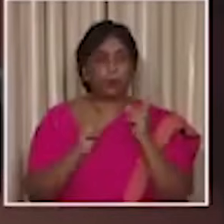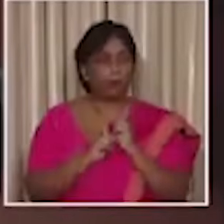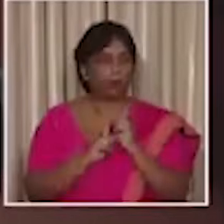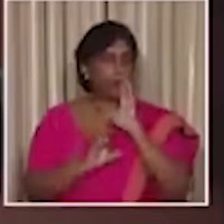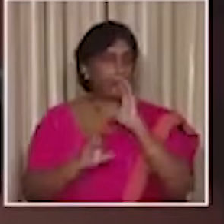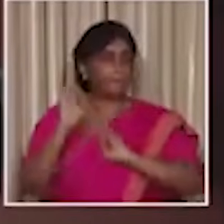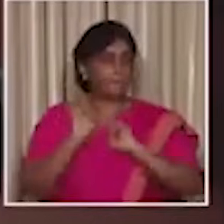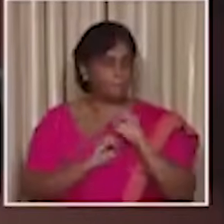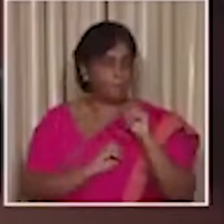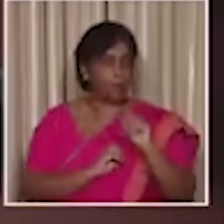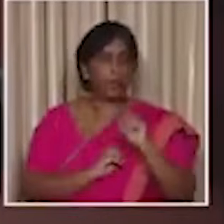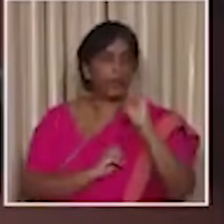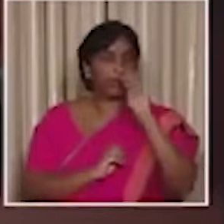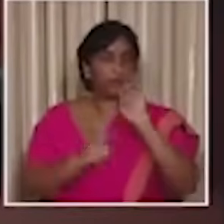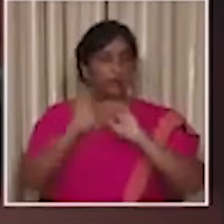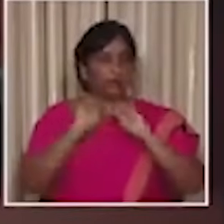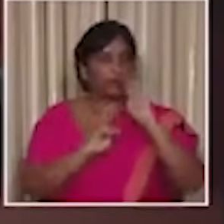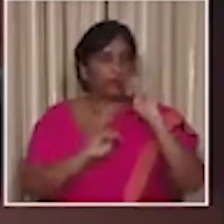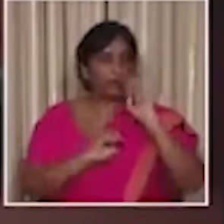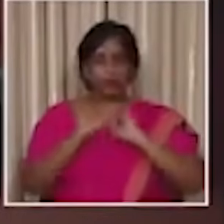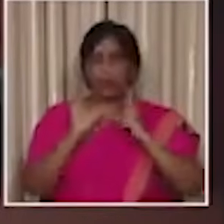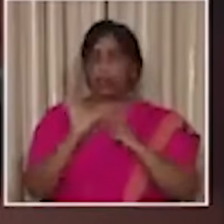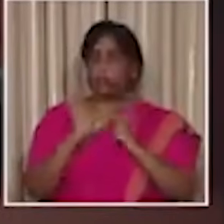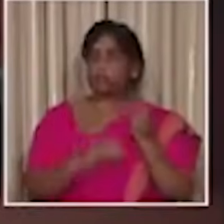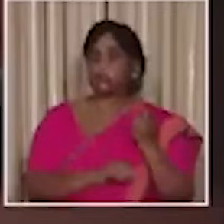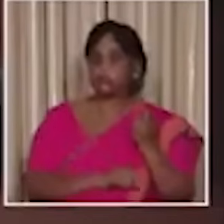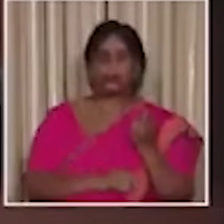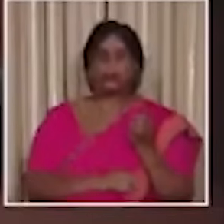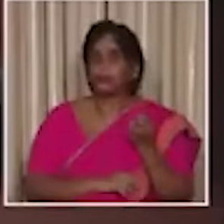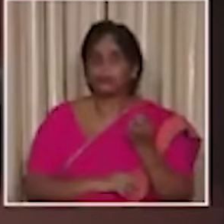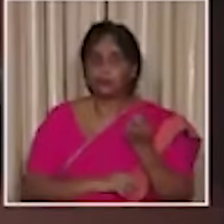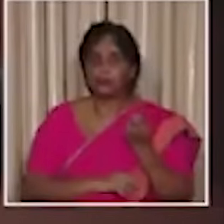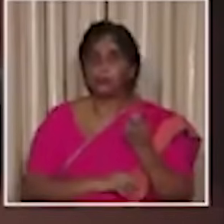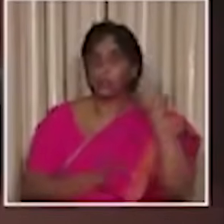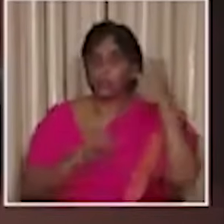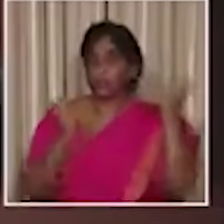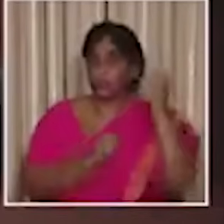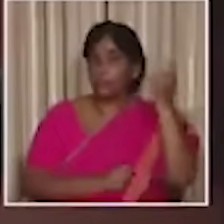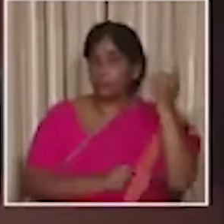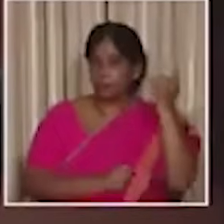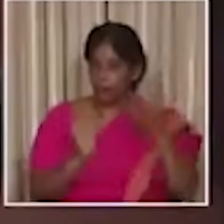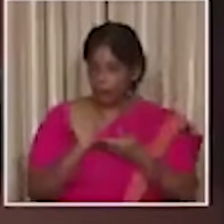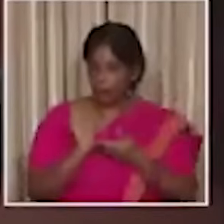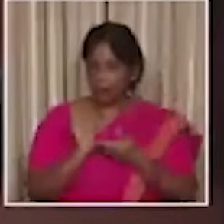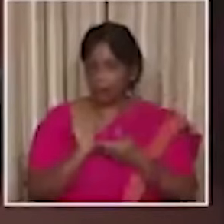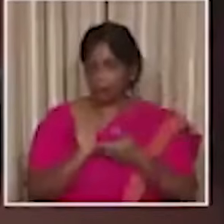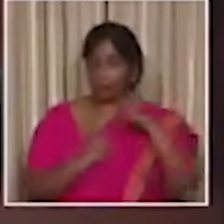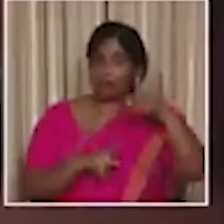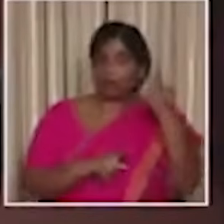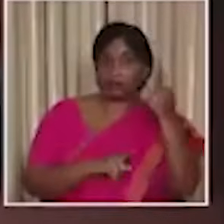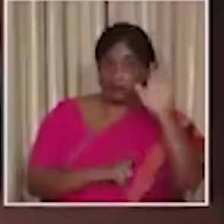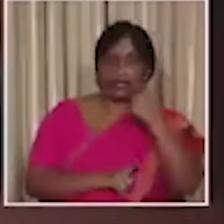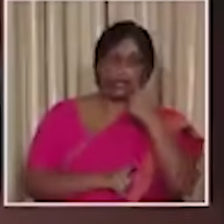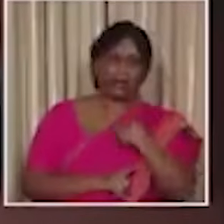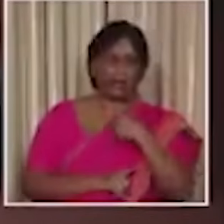ප්‍රතිශතයේ 30-40 වූ ඇපටයිට් මිල කොපමණද මාගාව තියෙන ලෝක වෙළඳපොලේ වටිනාකම් එතුමට වෙන වටිනාකම් තිරවන කියන්න